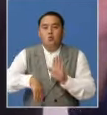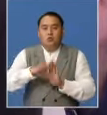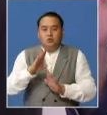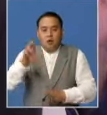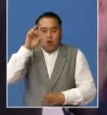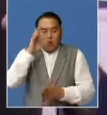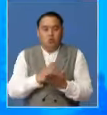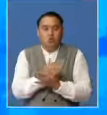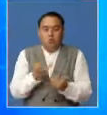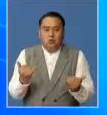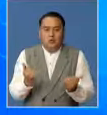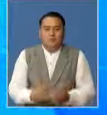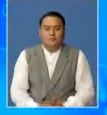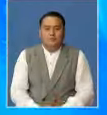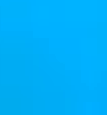сферы госуслуг.